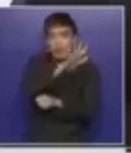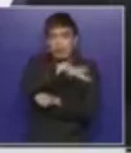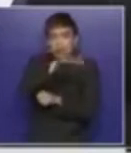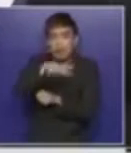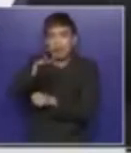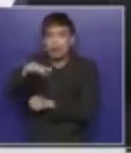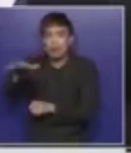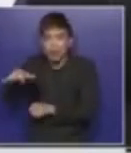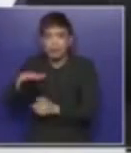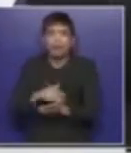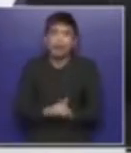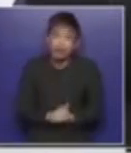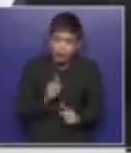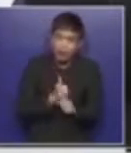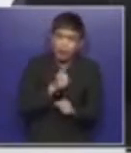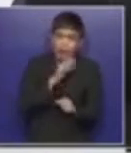บาทเนี่ยที่คนตกงานท่านก็ไม่ให้เขาไม่ช่วยเขาแต่ท่านบอกว่าท่านไม่มีเงินแต่รัฐบาลมีเงินไปซื้อเรือดำน้ำเนี่ยมันหมายถึงยังไงครับท่านประธานครับ